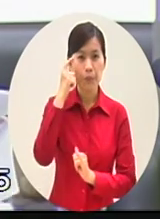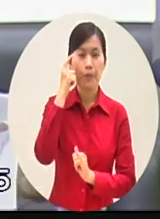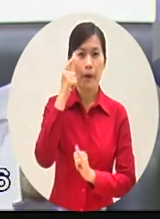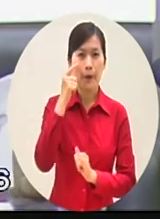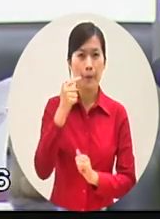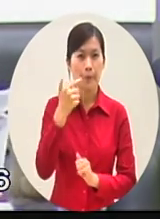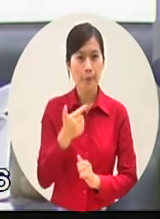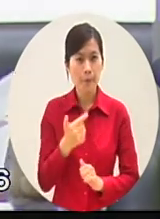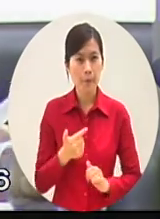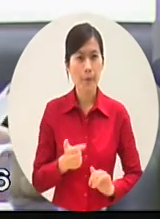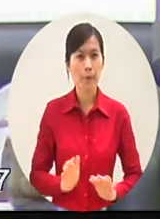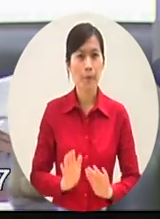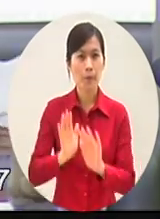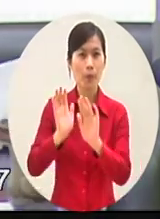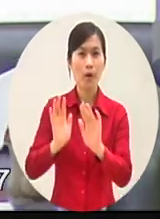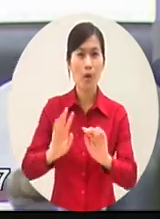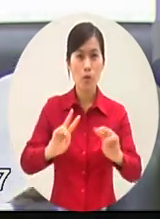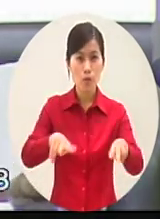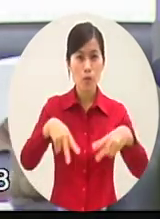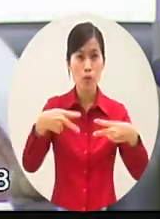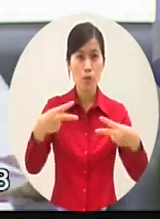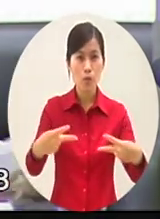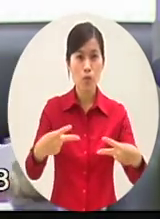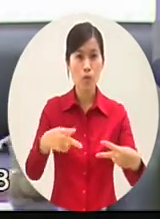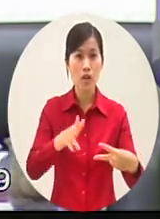经有改变了哈。